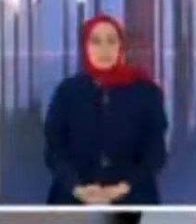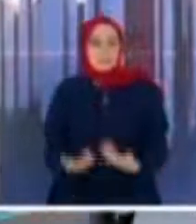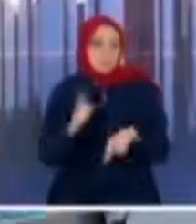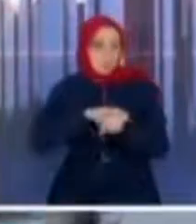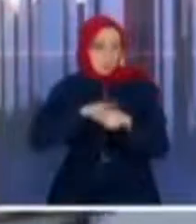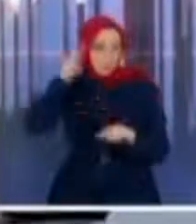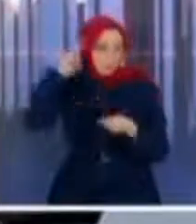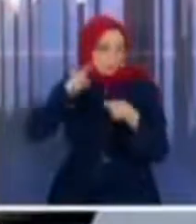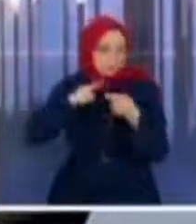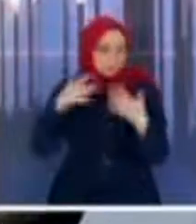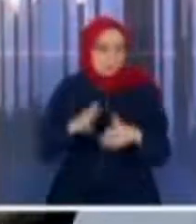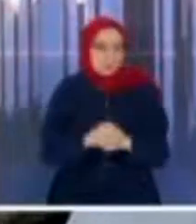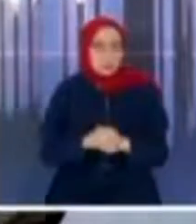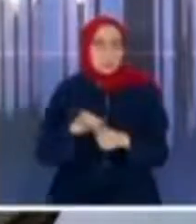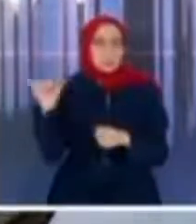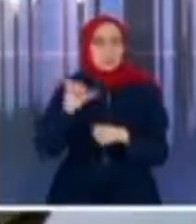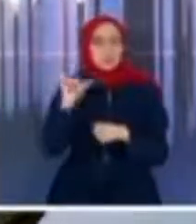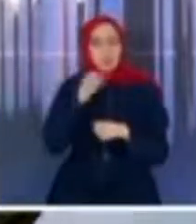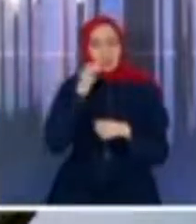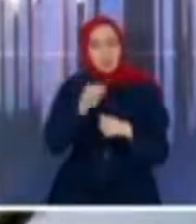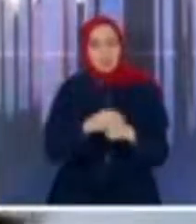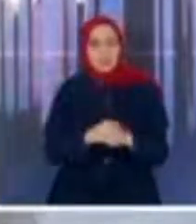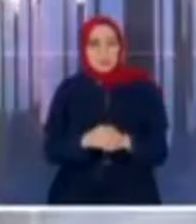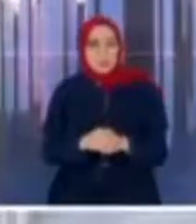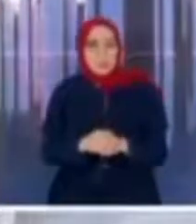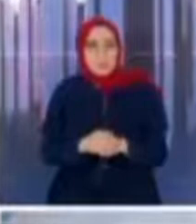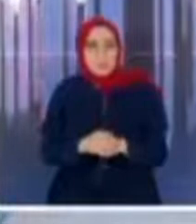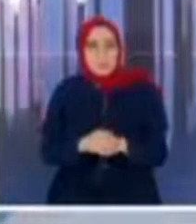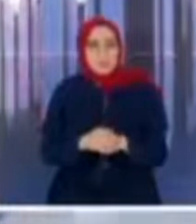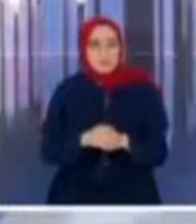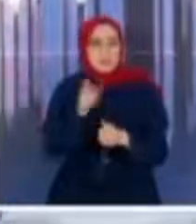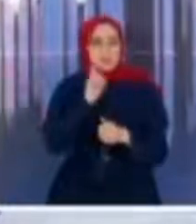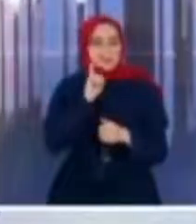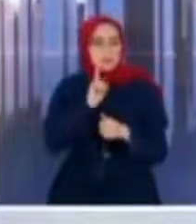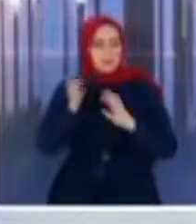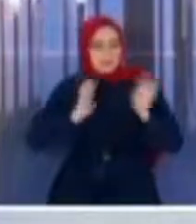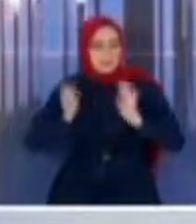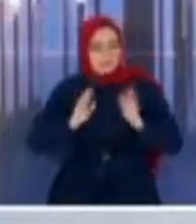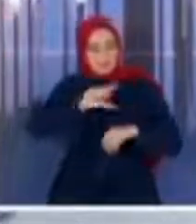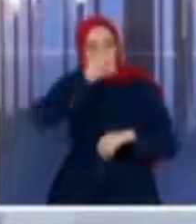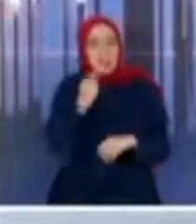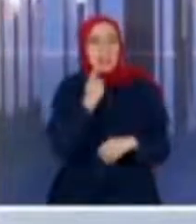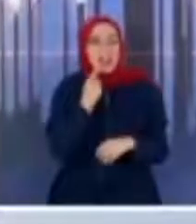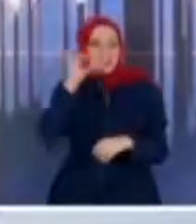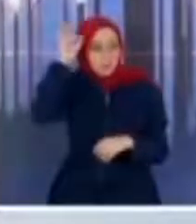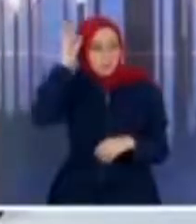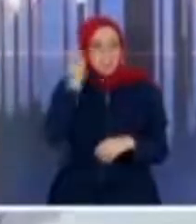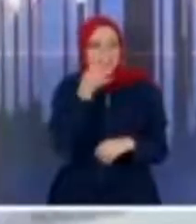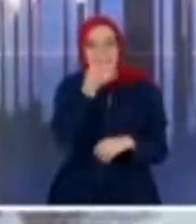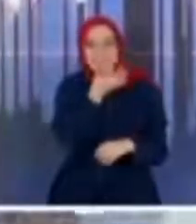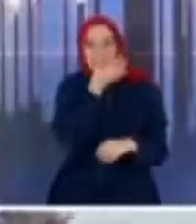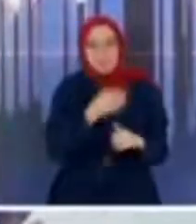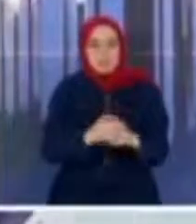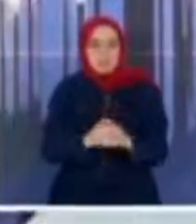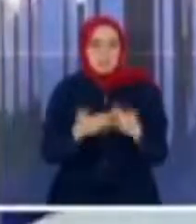وفي، شكون منكم مازال يحب يقول حاجه؟ تفضل بعد نرجع لك. نورشين ضوافي متطوعه بالهلال الاحمر التونسي بنفذه.